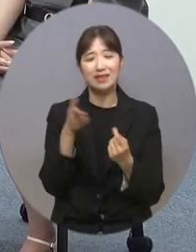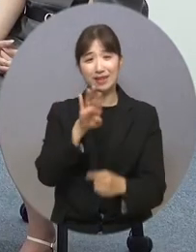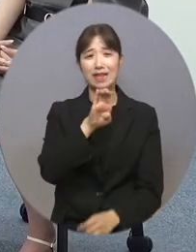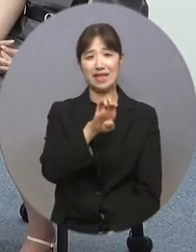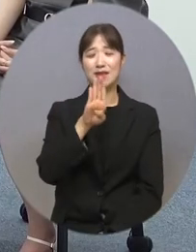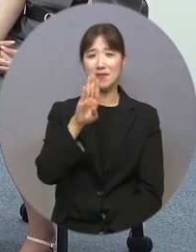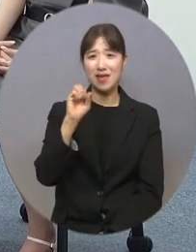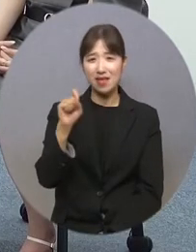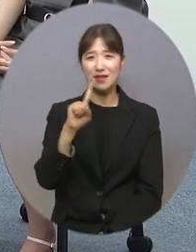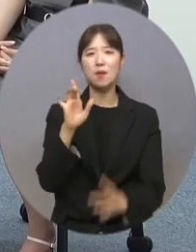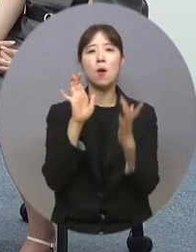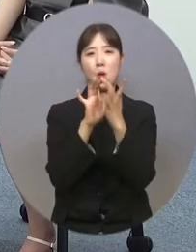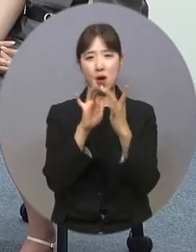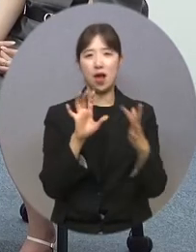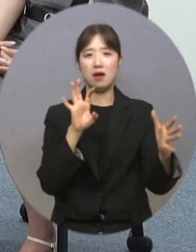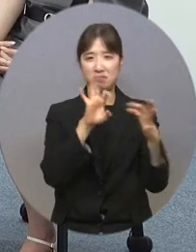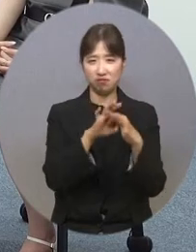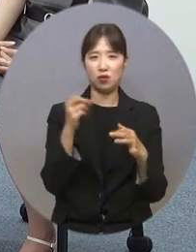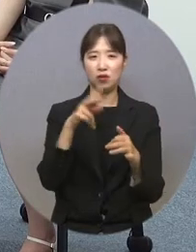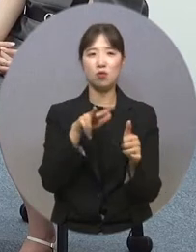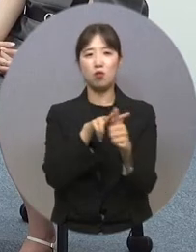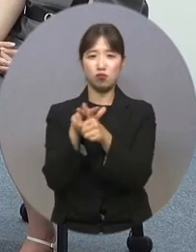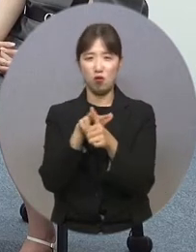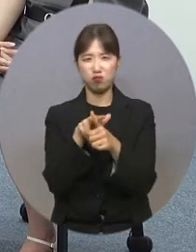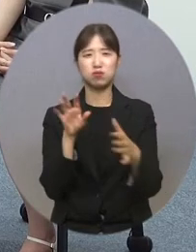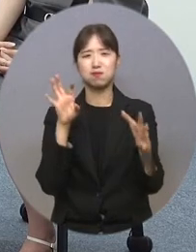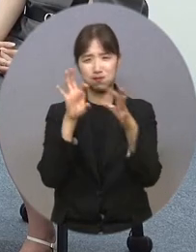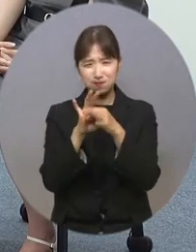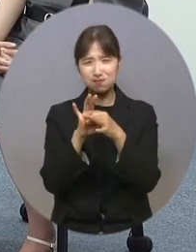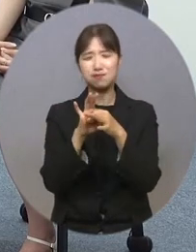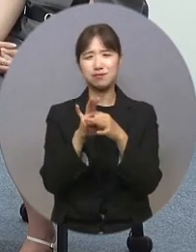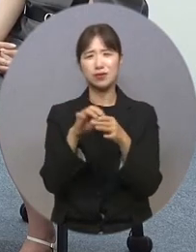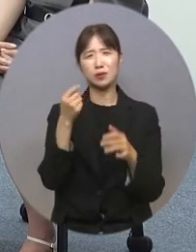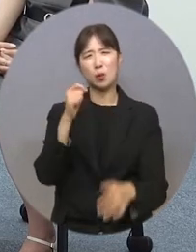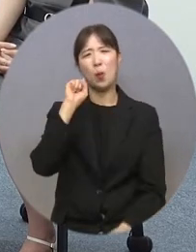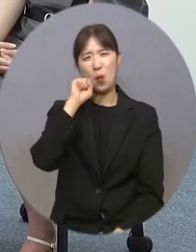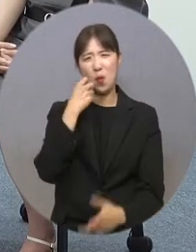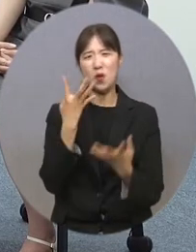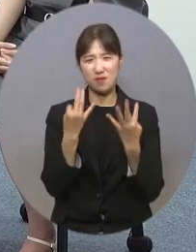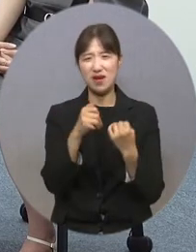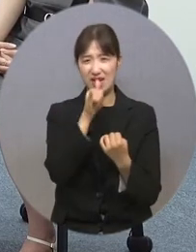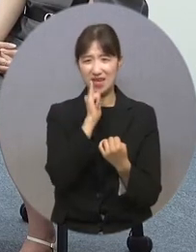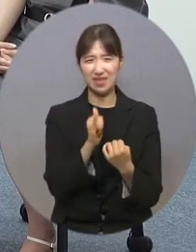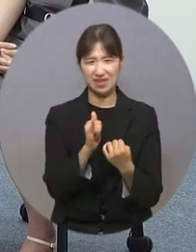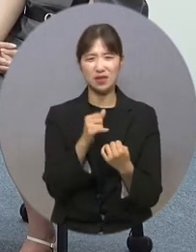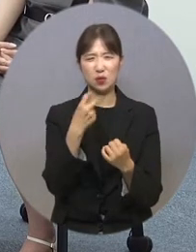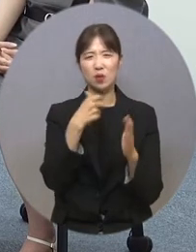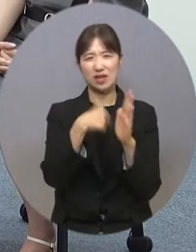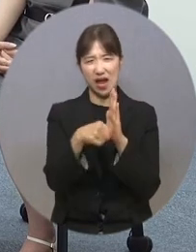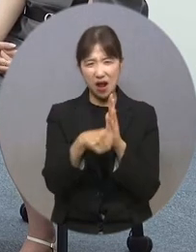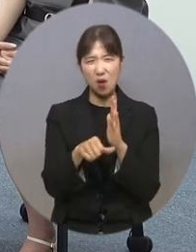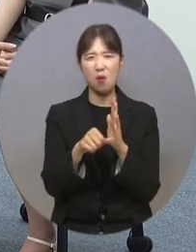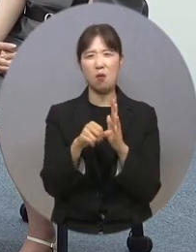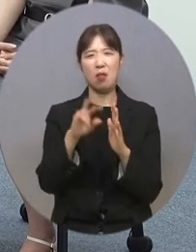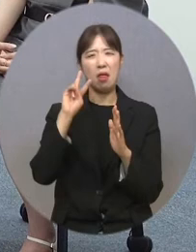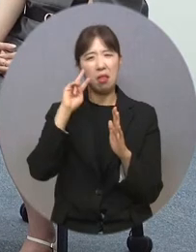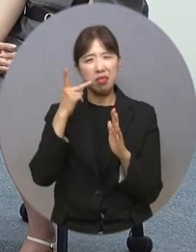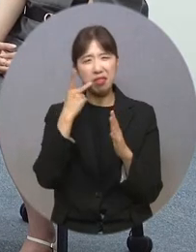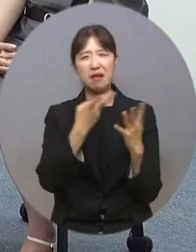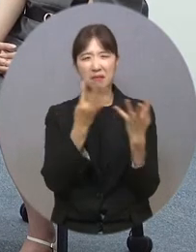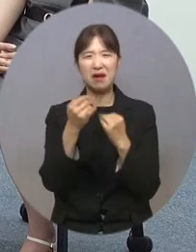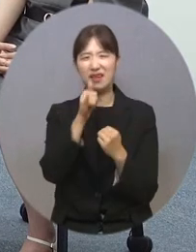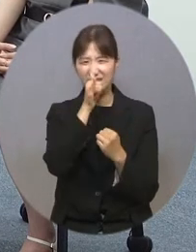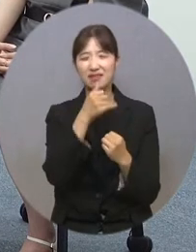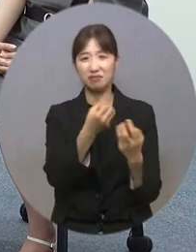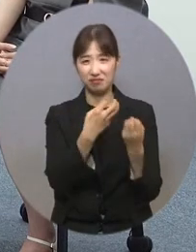접근권 이나 또 우리 정보 접근권 에서 문제가 아직 많이 있다 자료도 쏘 오역 또 있고 뭐 이런 얘기도